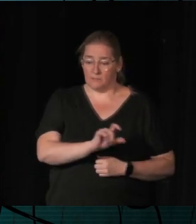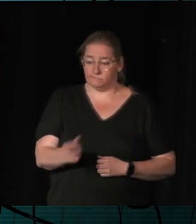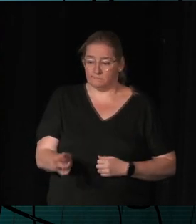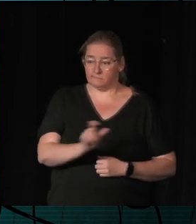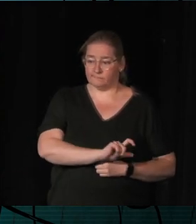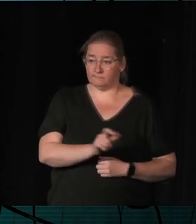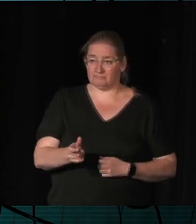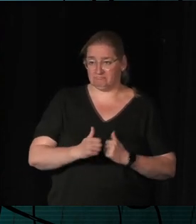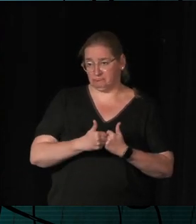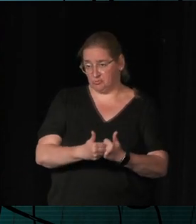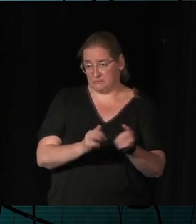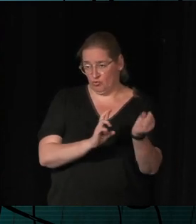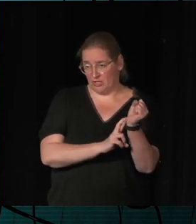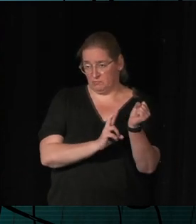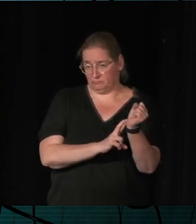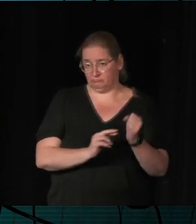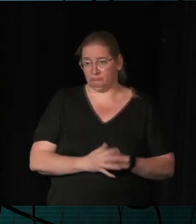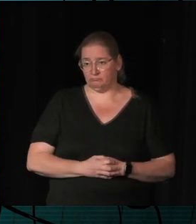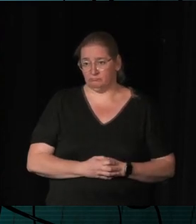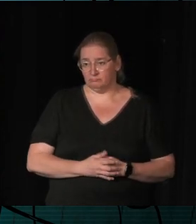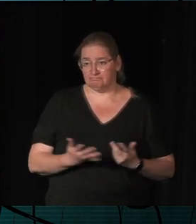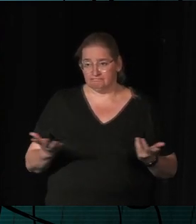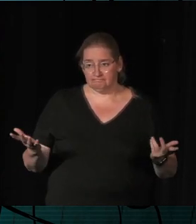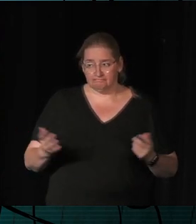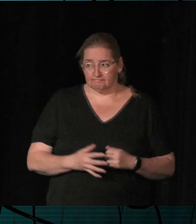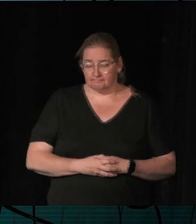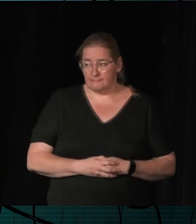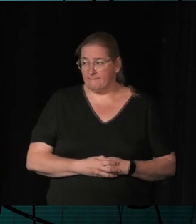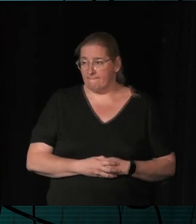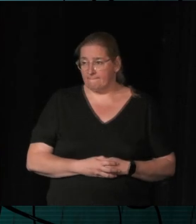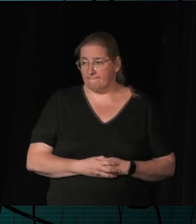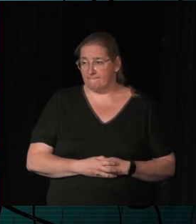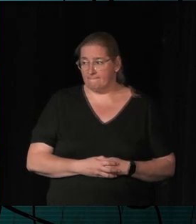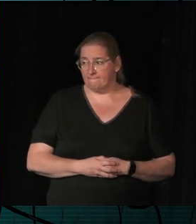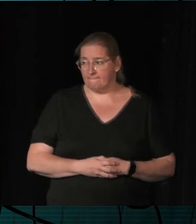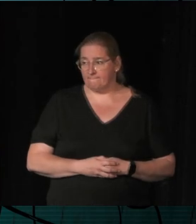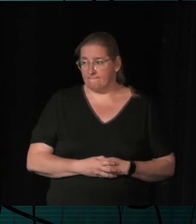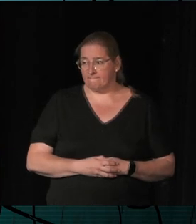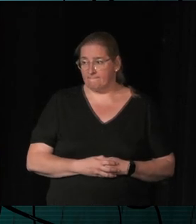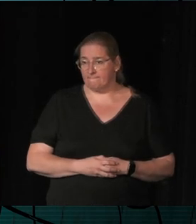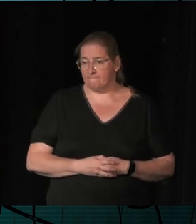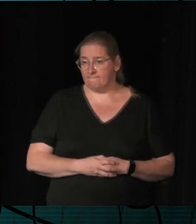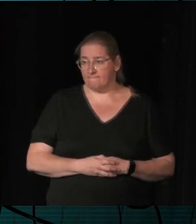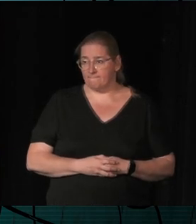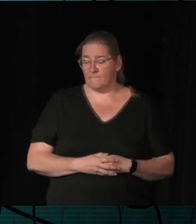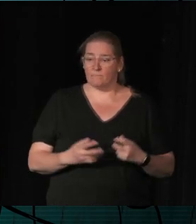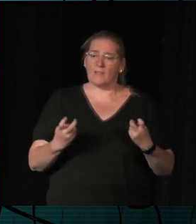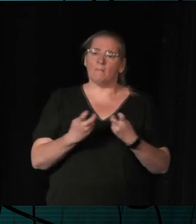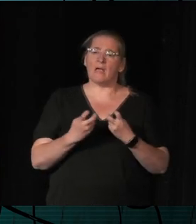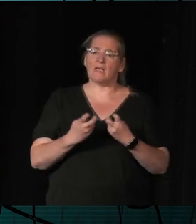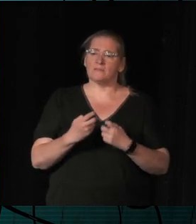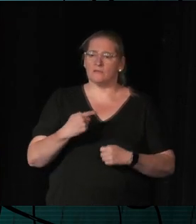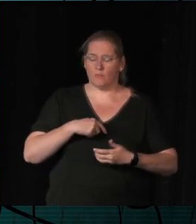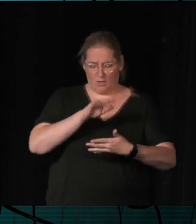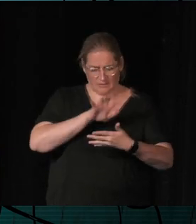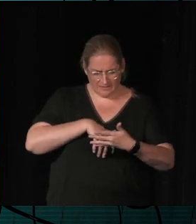rythme. C'est-à-dire que, tu vois, j'ai regardé mon gros badge de texte, de dialogue, de scène,